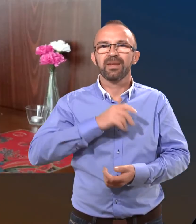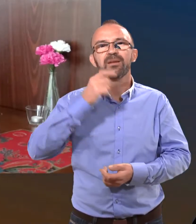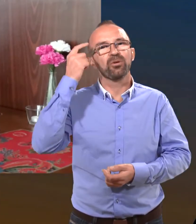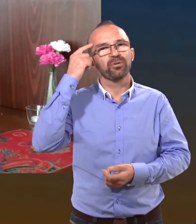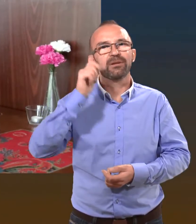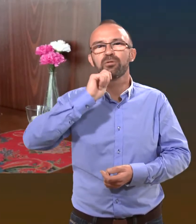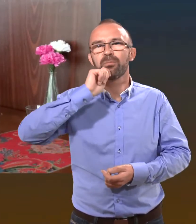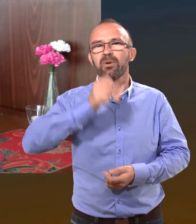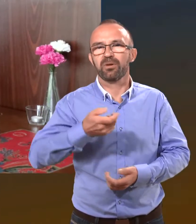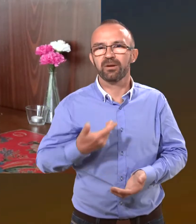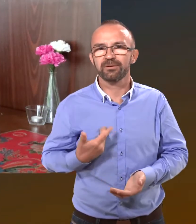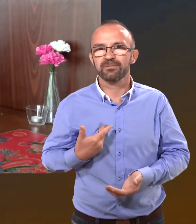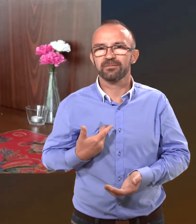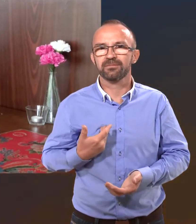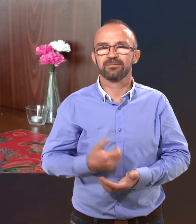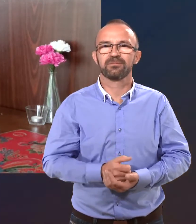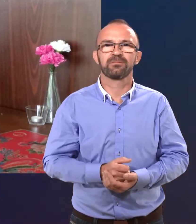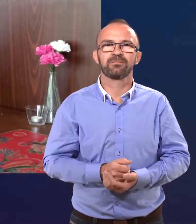Én magyarul gondolkodom.